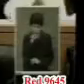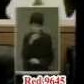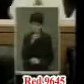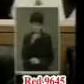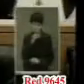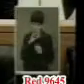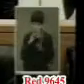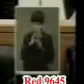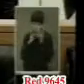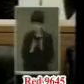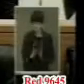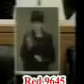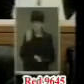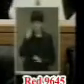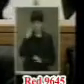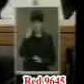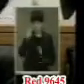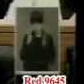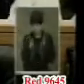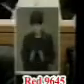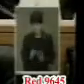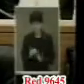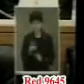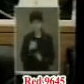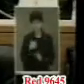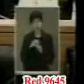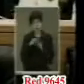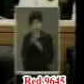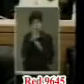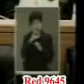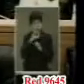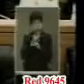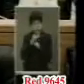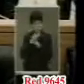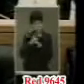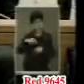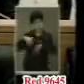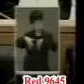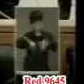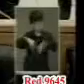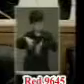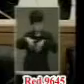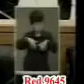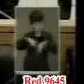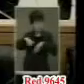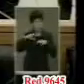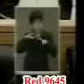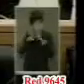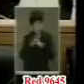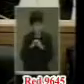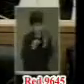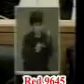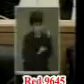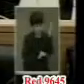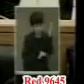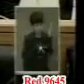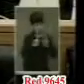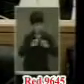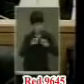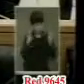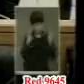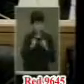ำลังคน85คนปกติม็อบภาคประชาชนยกเว้นใน3จังหวัดชายแดนภาค